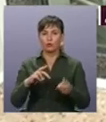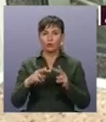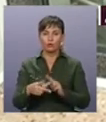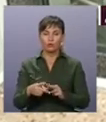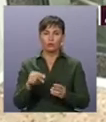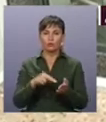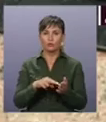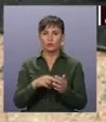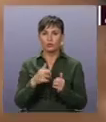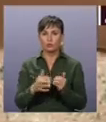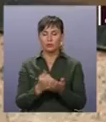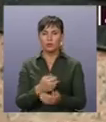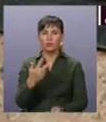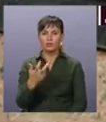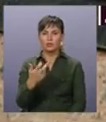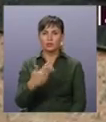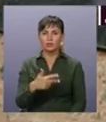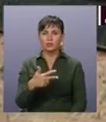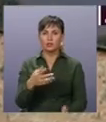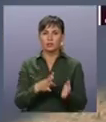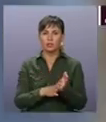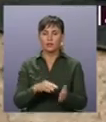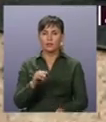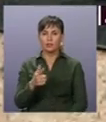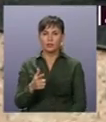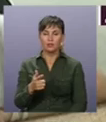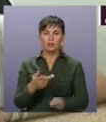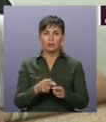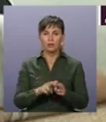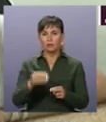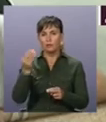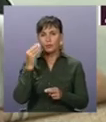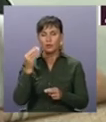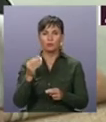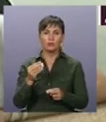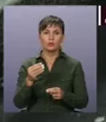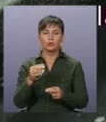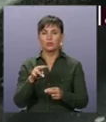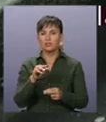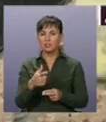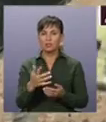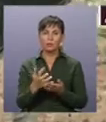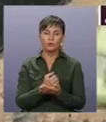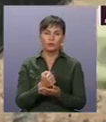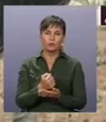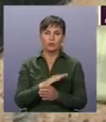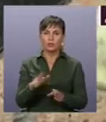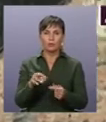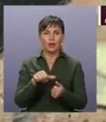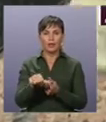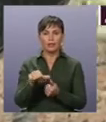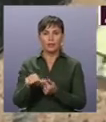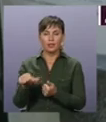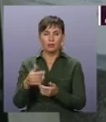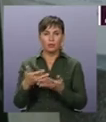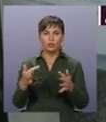американца в среднем просили 339 тенге. По мнению Сулейменова, устойчивость национальной валюты следует оценивать не по отдельным всплескам,